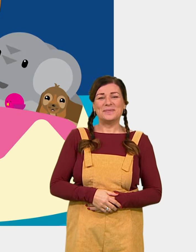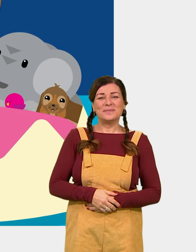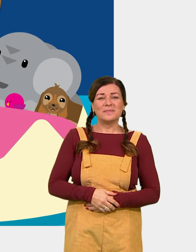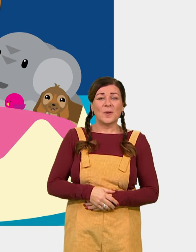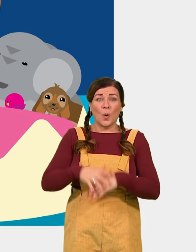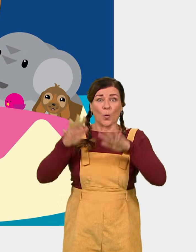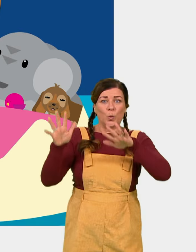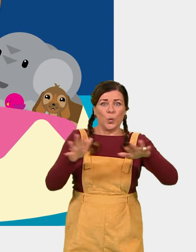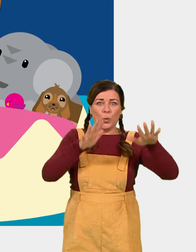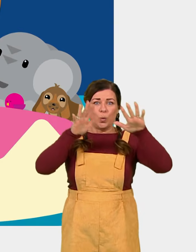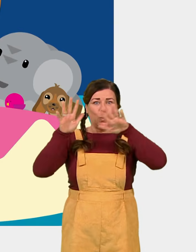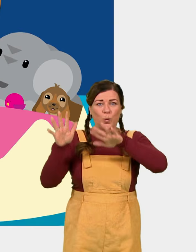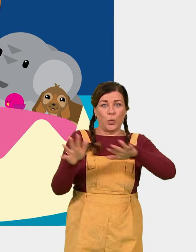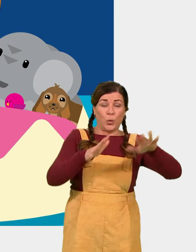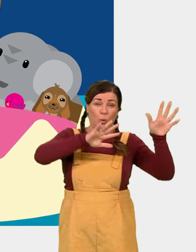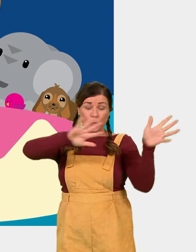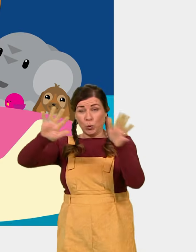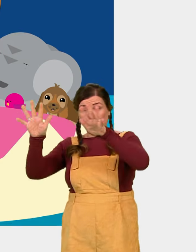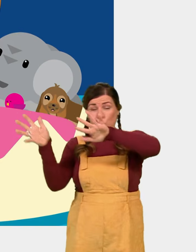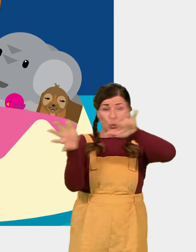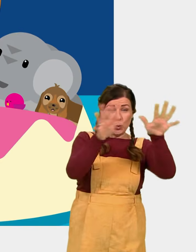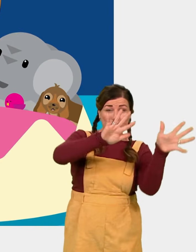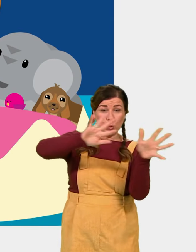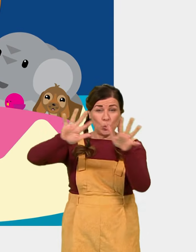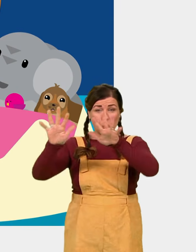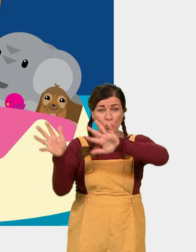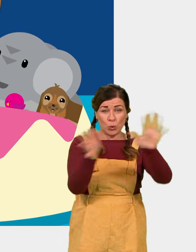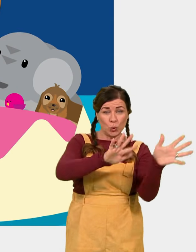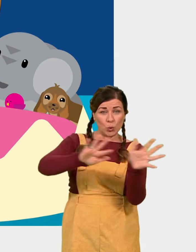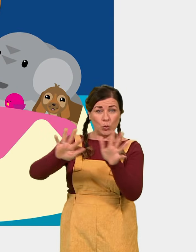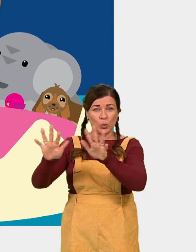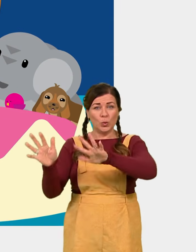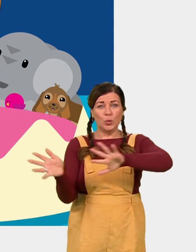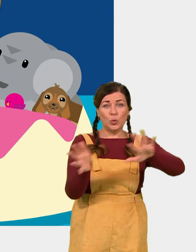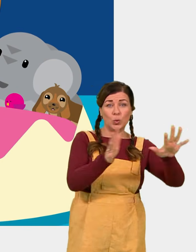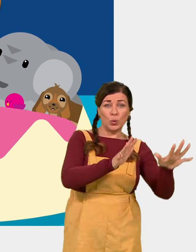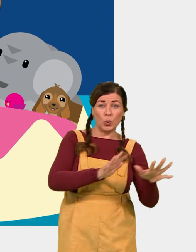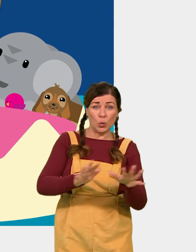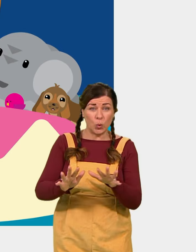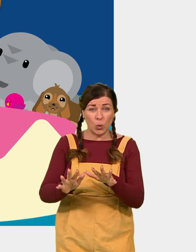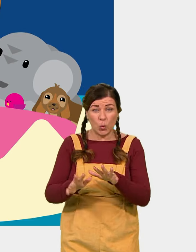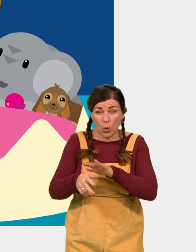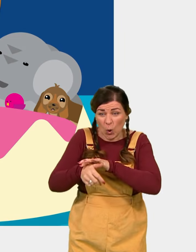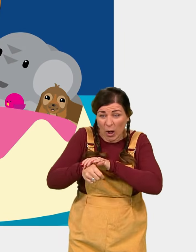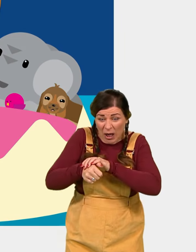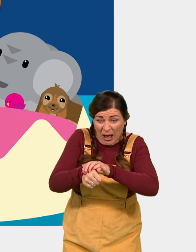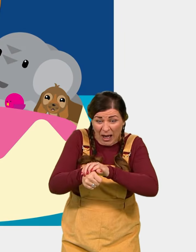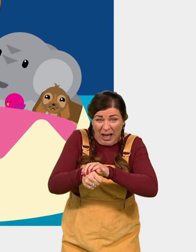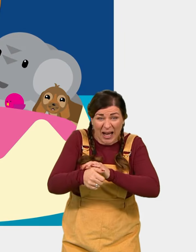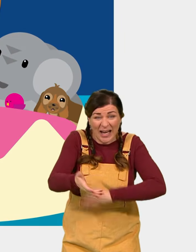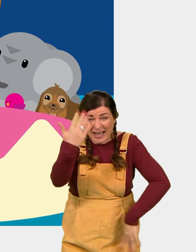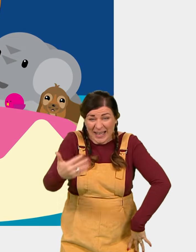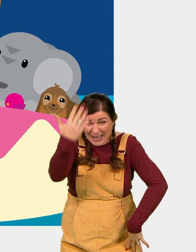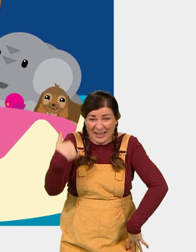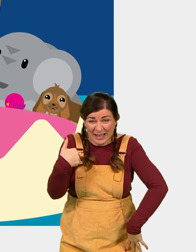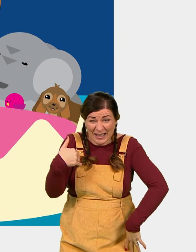Dechreuodd y gwynt godi a chrynodd y dail wrth i'r tywydd droi. Brysia! Dringa i mewn, medda